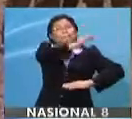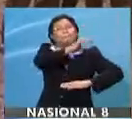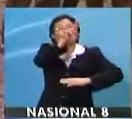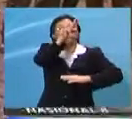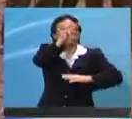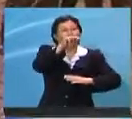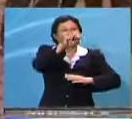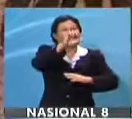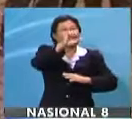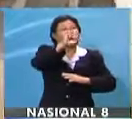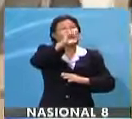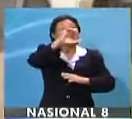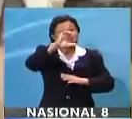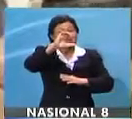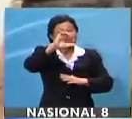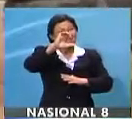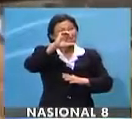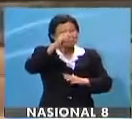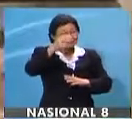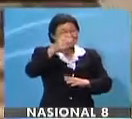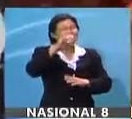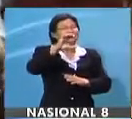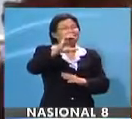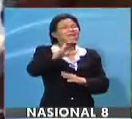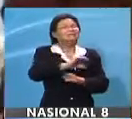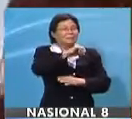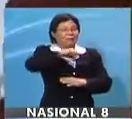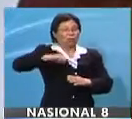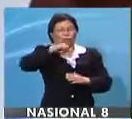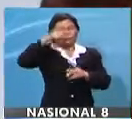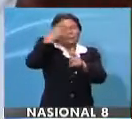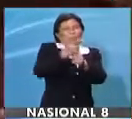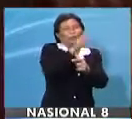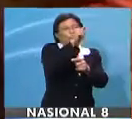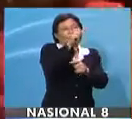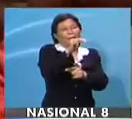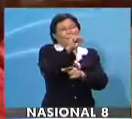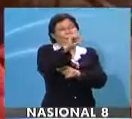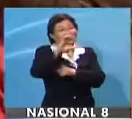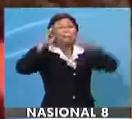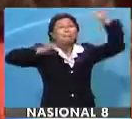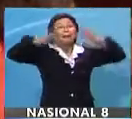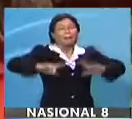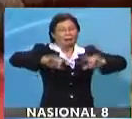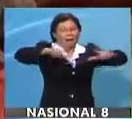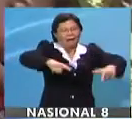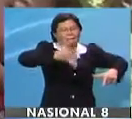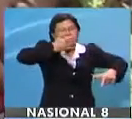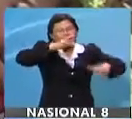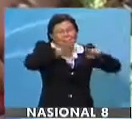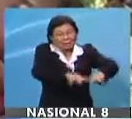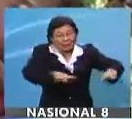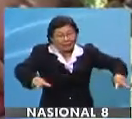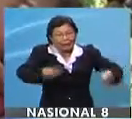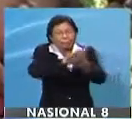UNSC sepanjang bulan ini. Atas kapasiti selaku anggota tidak tetap UNSC, Malaysia meletakkan nasib kanak-kanak